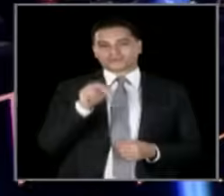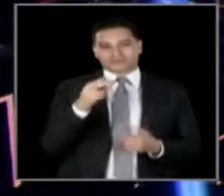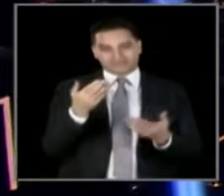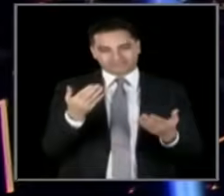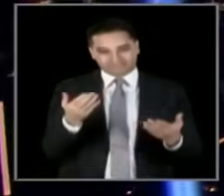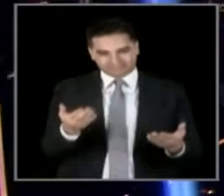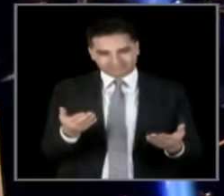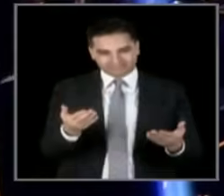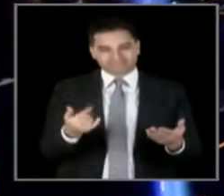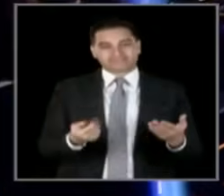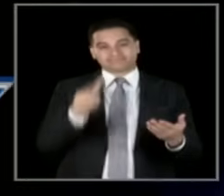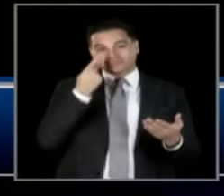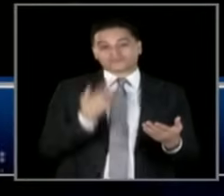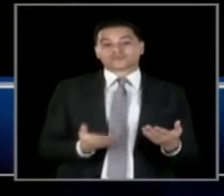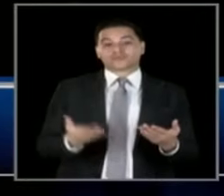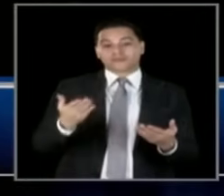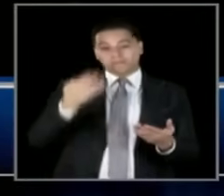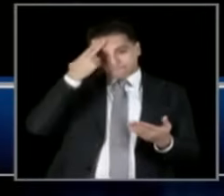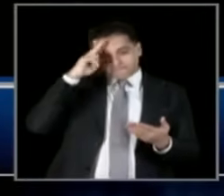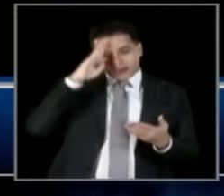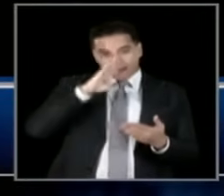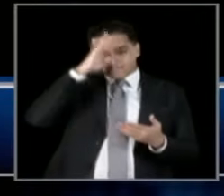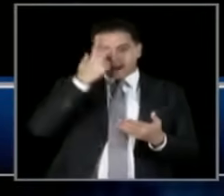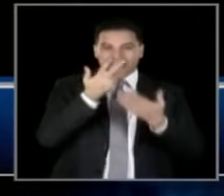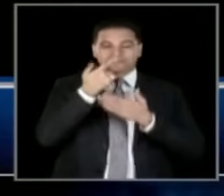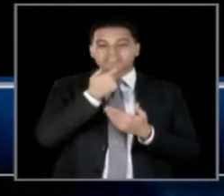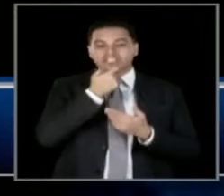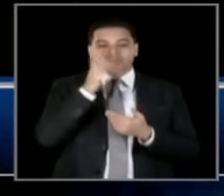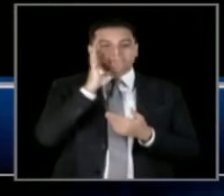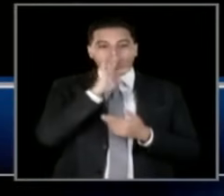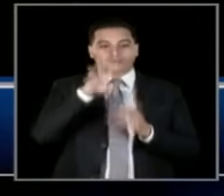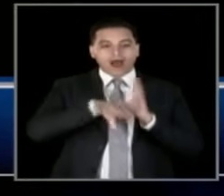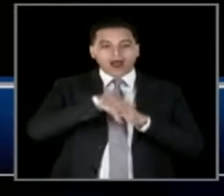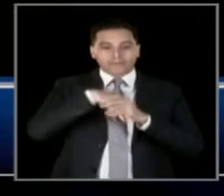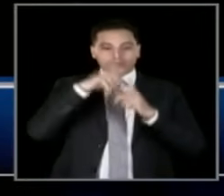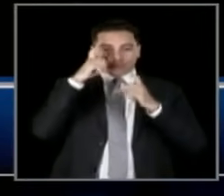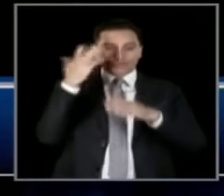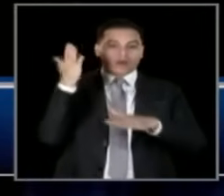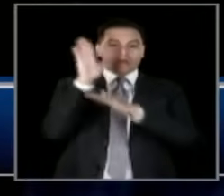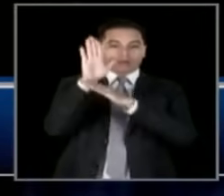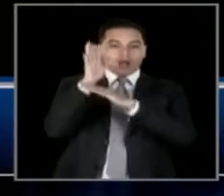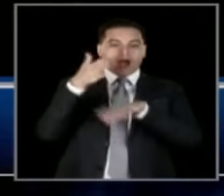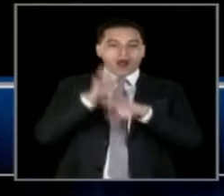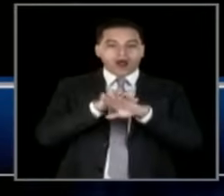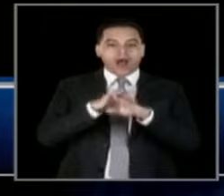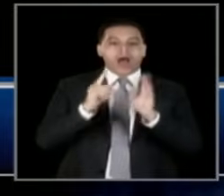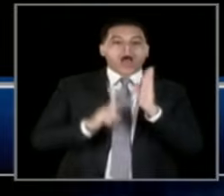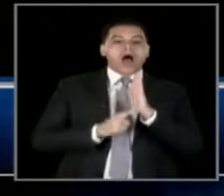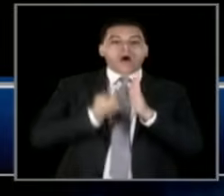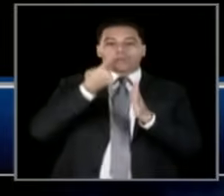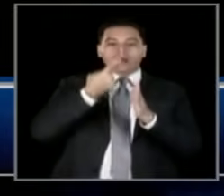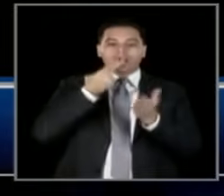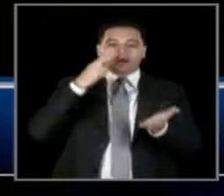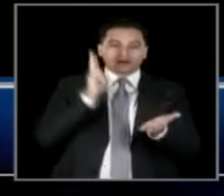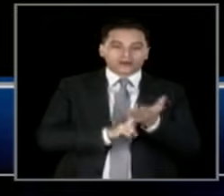والسؤال هو: من هي الملكة الإنجليزية التي وضعت صورتها على أول طابع